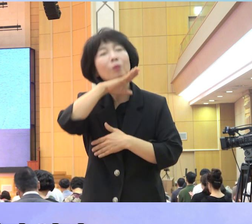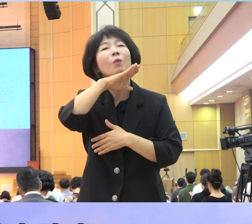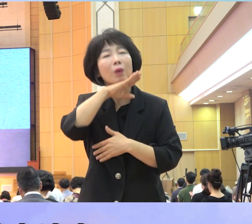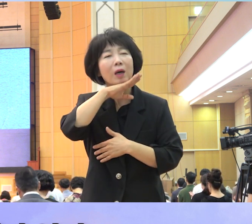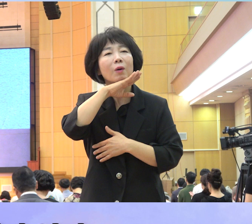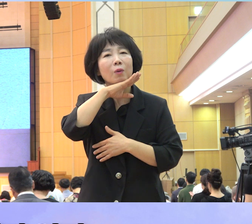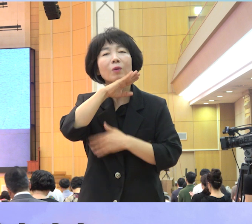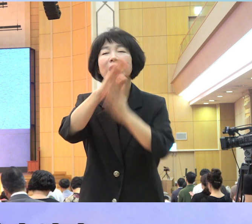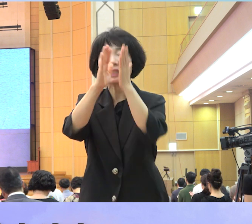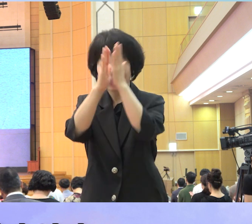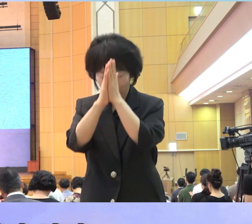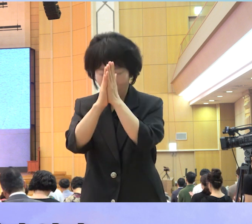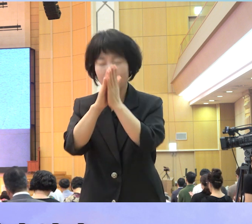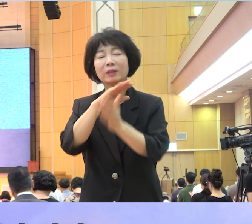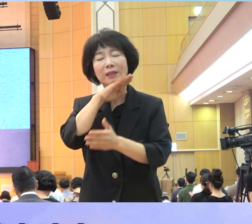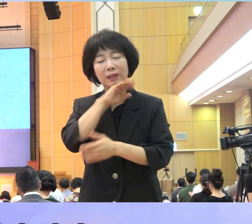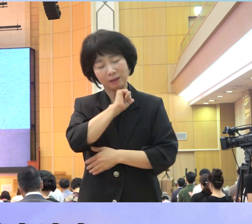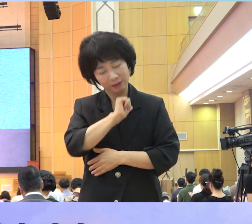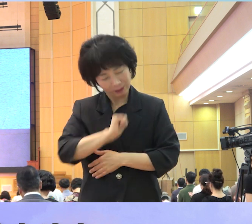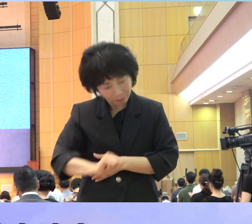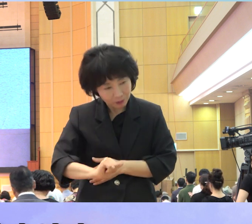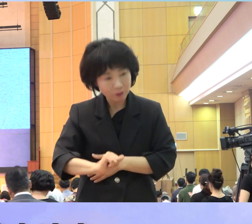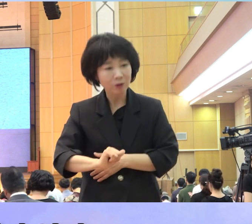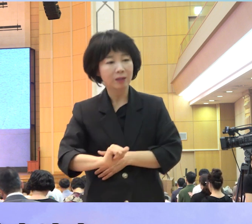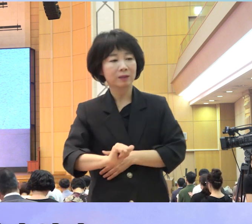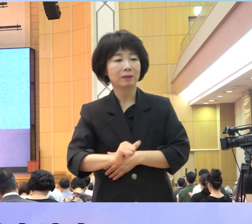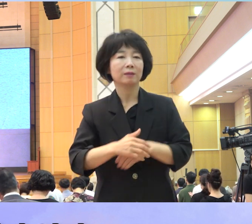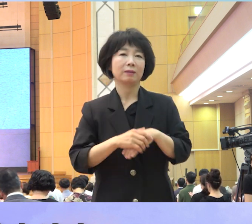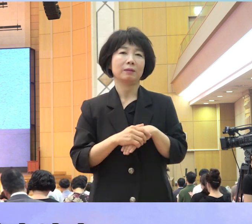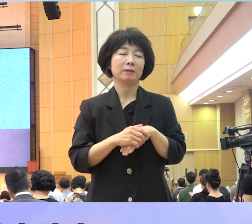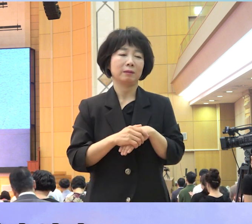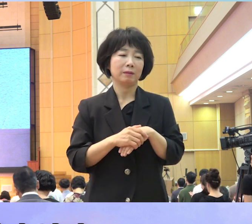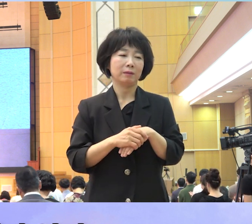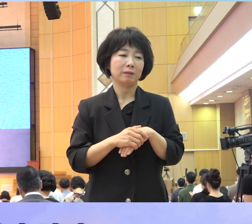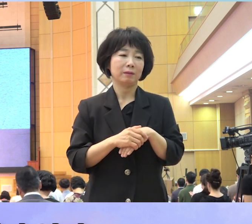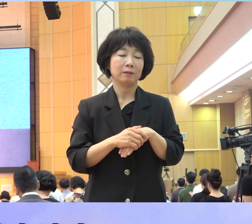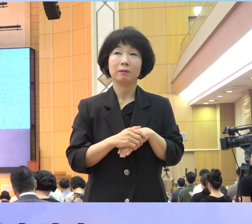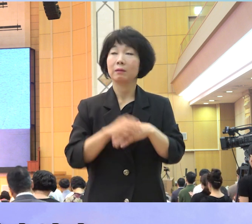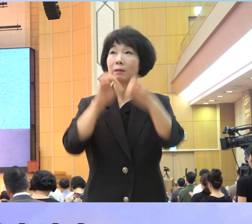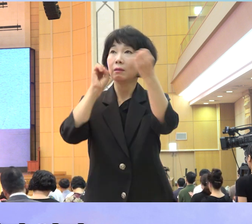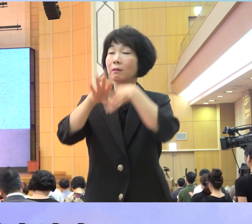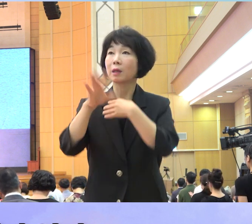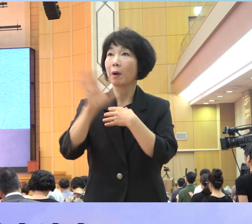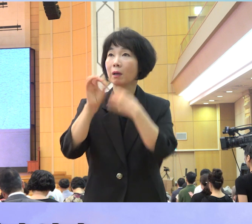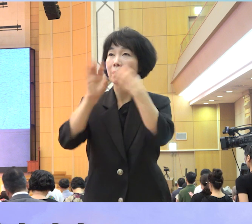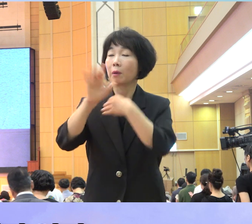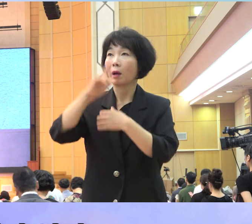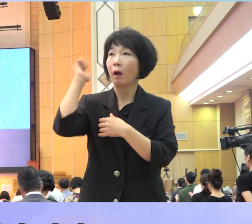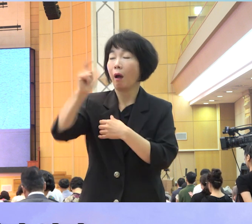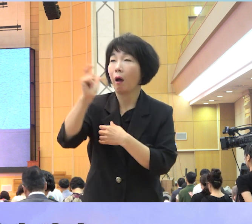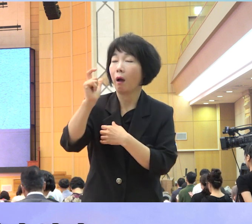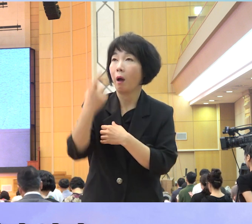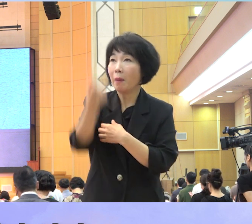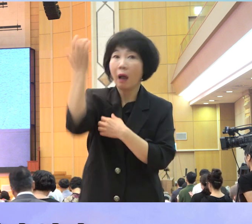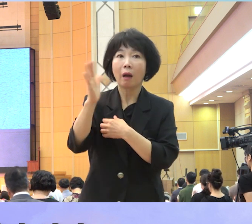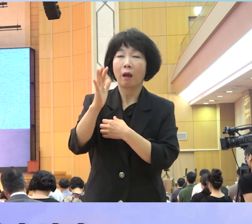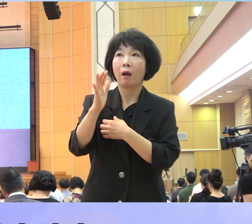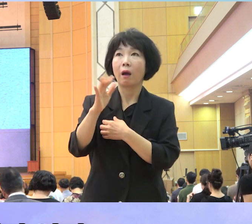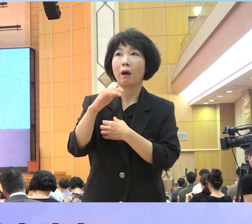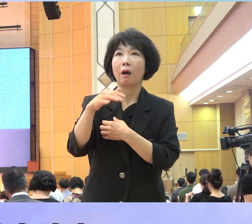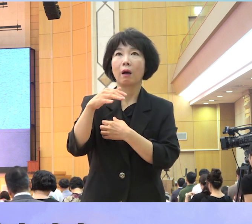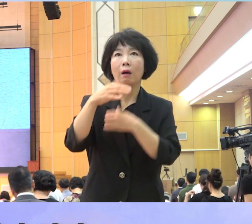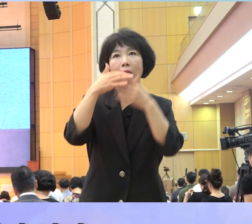기도하고 요청하고 간구합니다. 그런데 빨리 응답이 안 됐다고 때로는